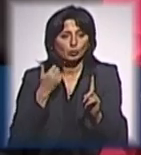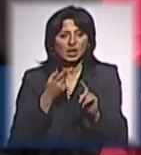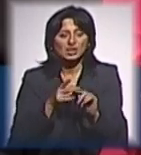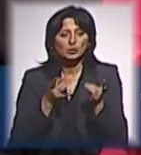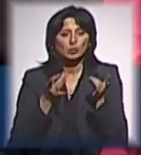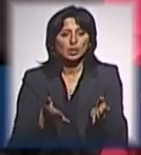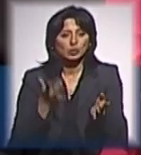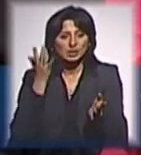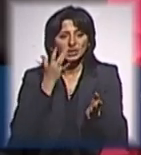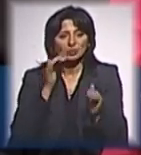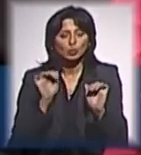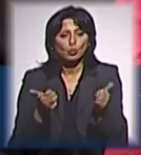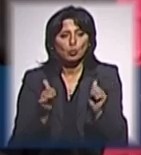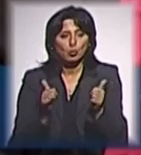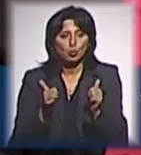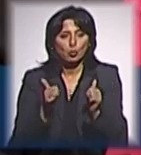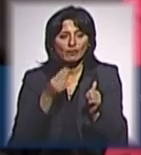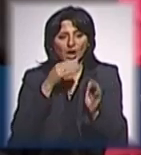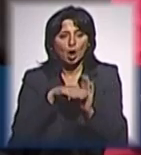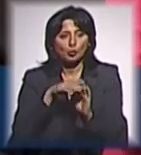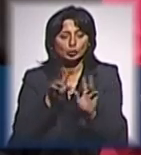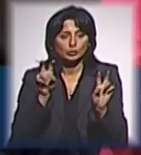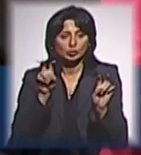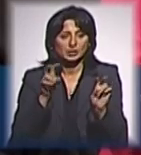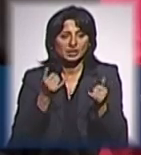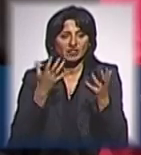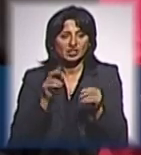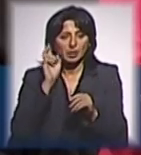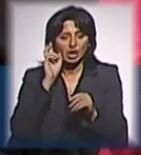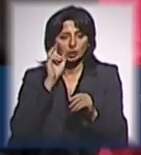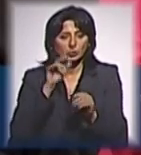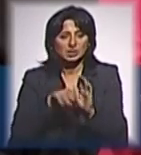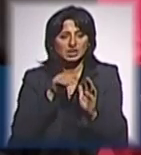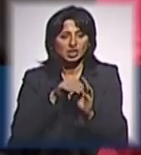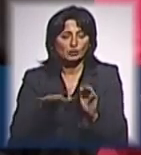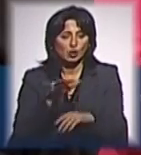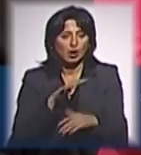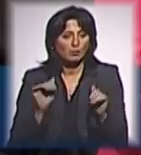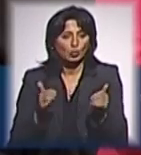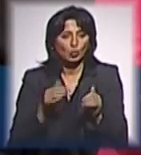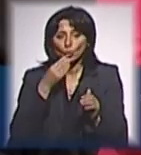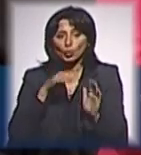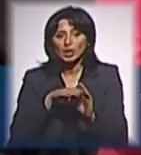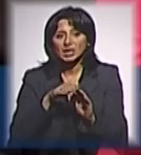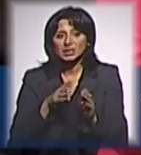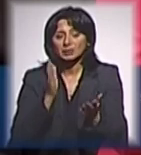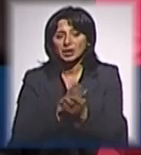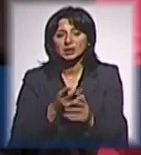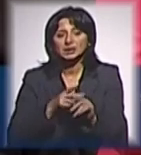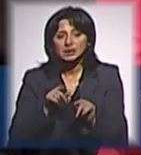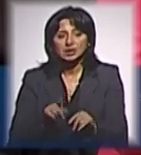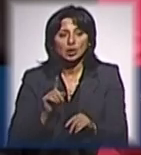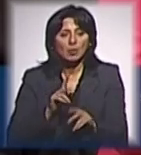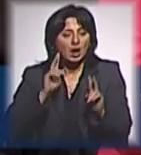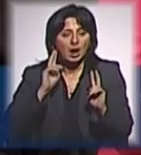ეხა უბრალოდ წარმოიდგინეთ, როგორ გააუმჯობესა ბრჭყალებში დღევანდელმა ხელისუფლებამ საარჩევნო გარემო. უკეთესი შეიძლება არის ის,